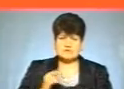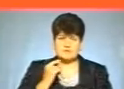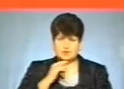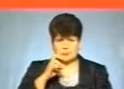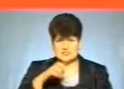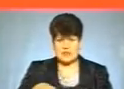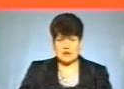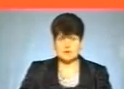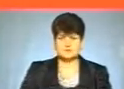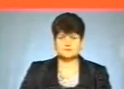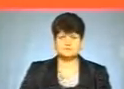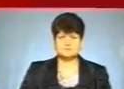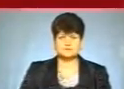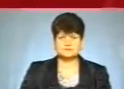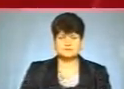країни.